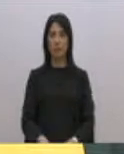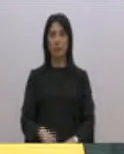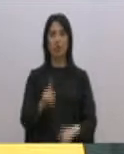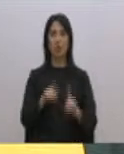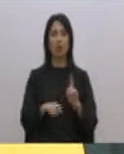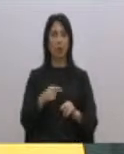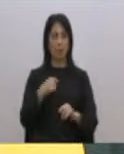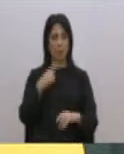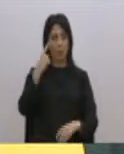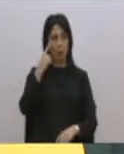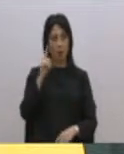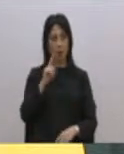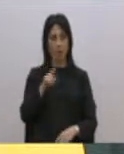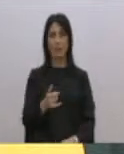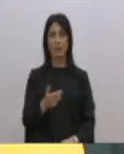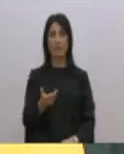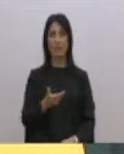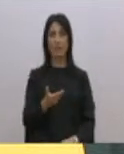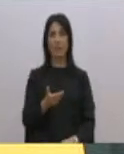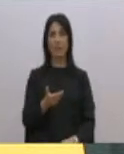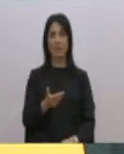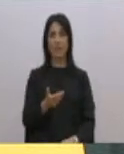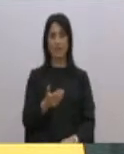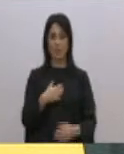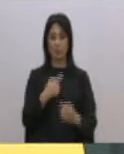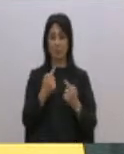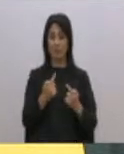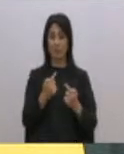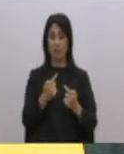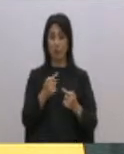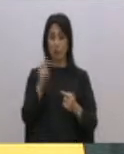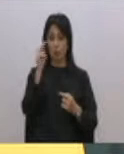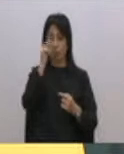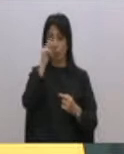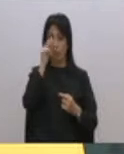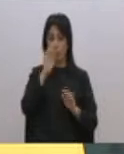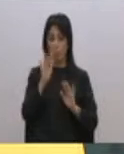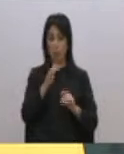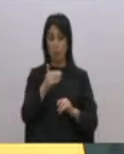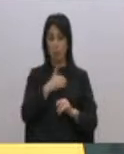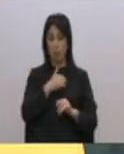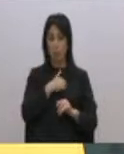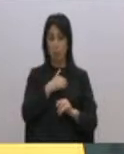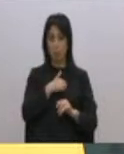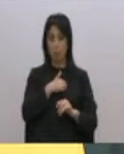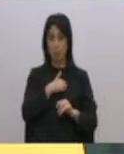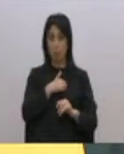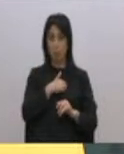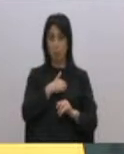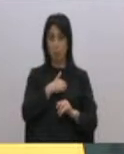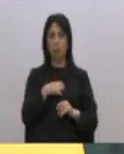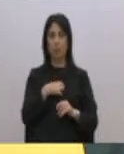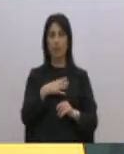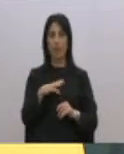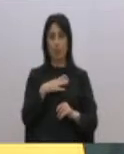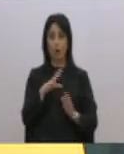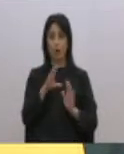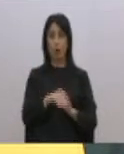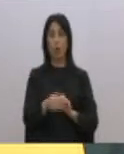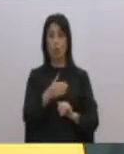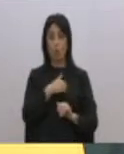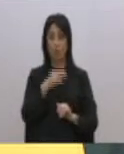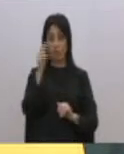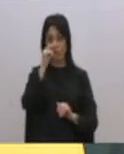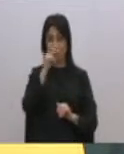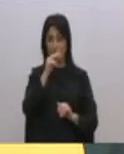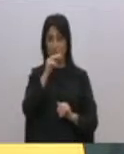სოგადად მე მგონია რომ იმ ადამიანისთვის ანიჭებს მნიშვნელობას საგანმანათლებლო პროცესში, რომელიც ანიჭებს მნიშვნელობას თული საგანმანათლებლო